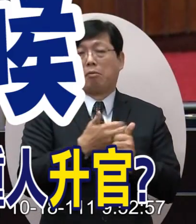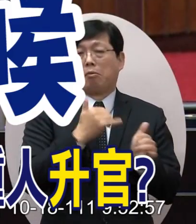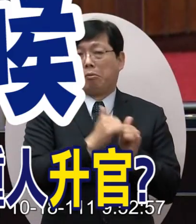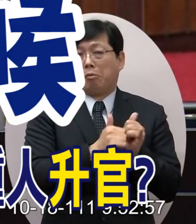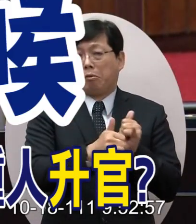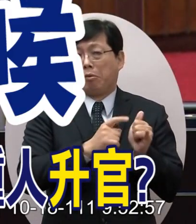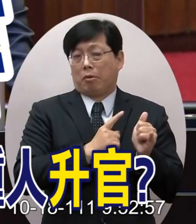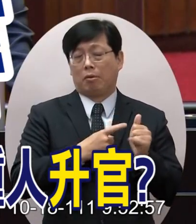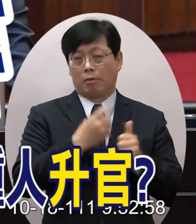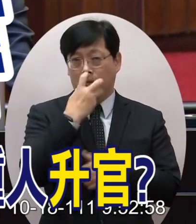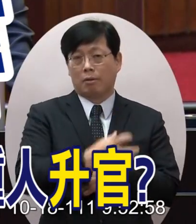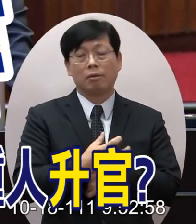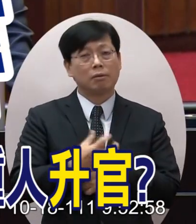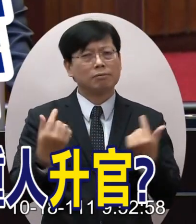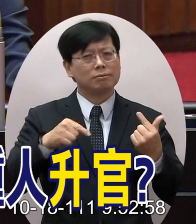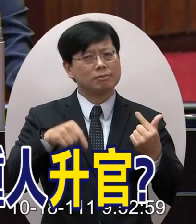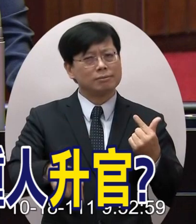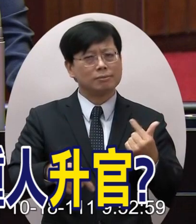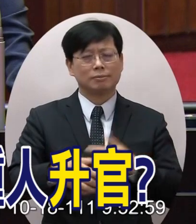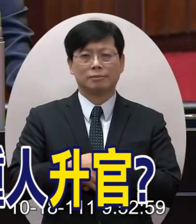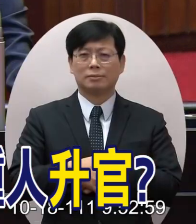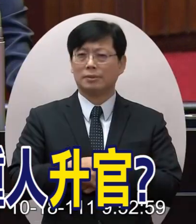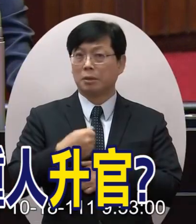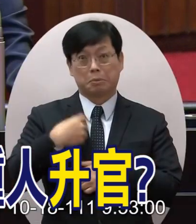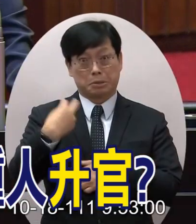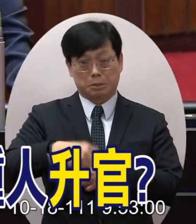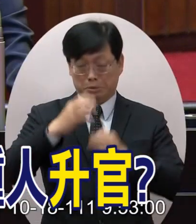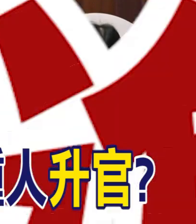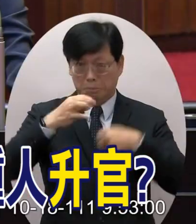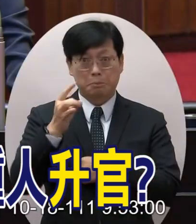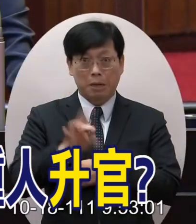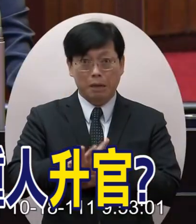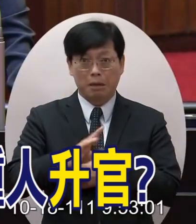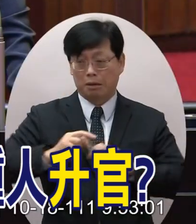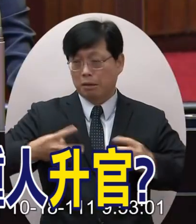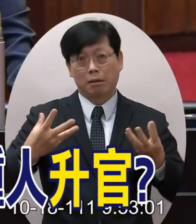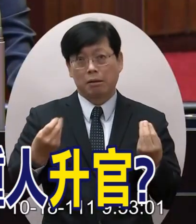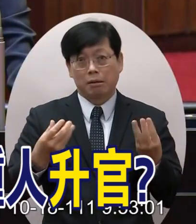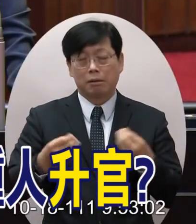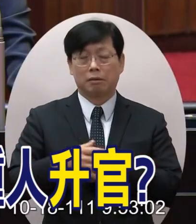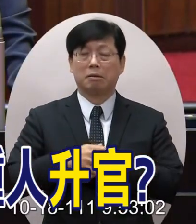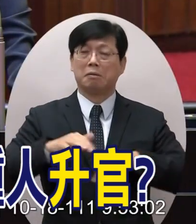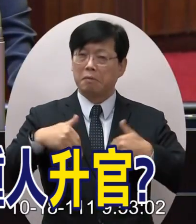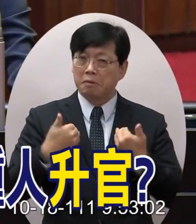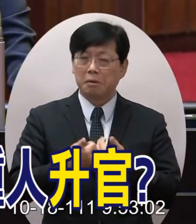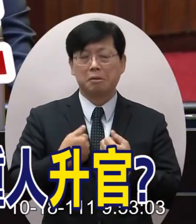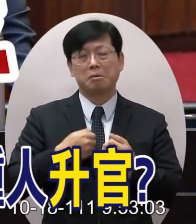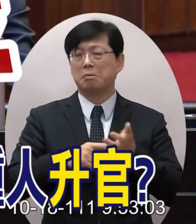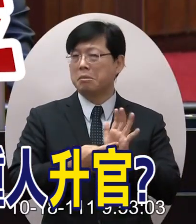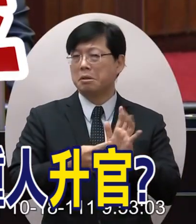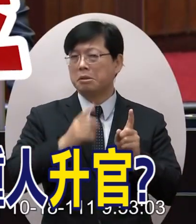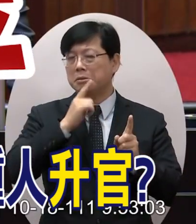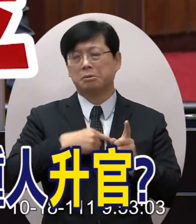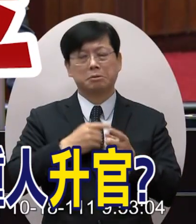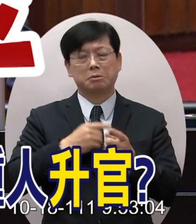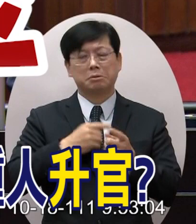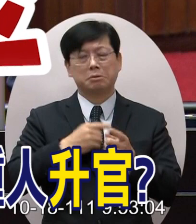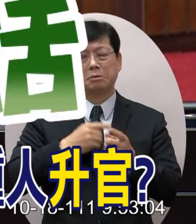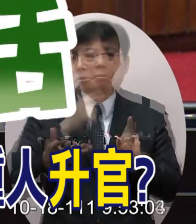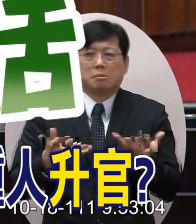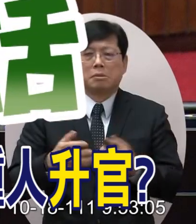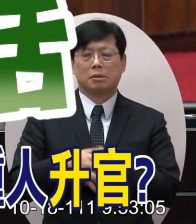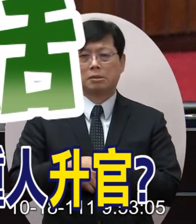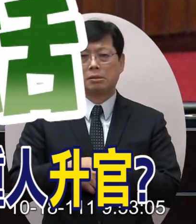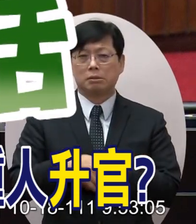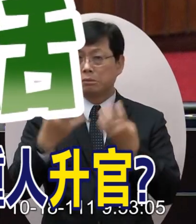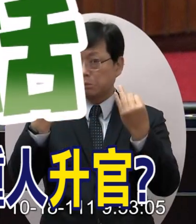在这个时候，与此同时，我们还不检讨、不改进，然后只是去粉饰太平。